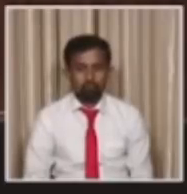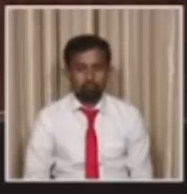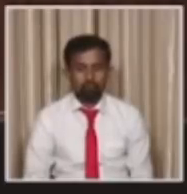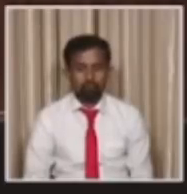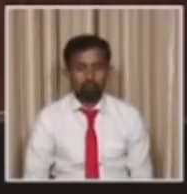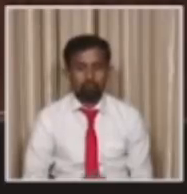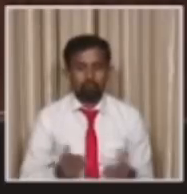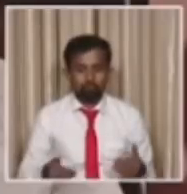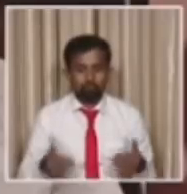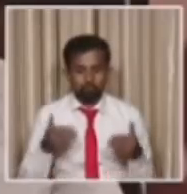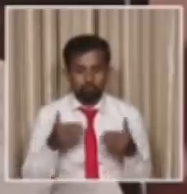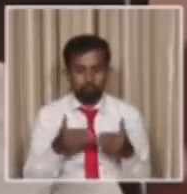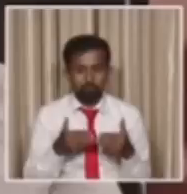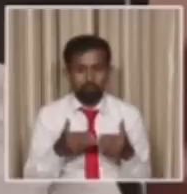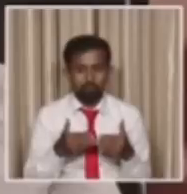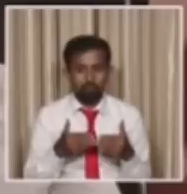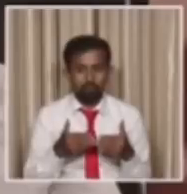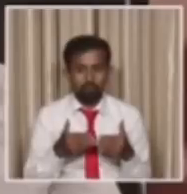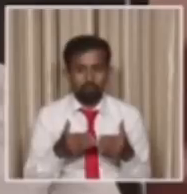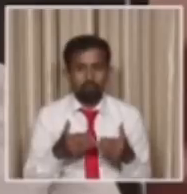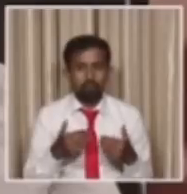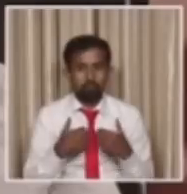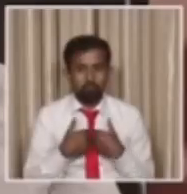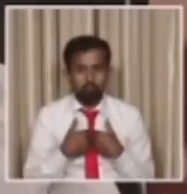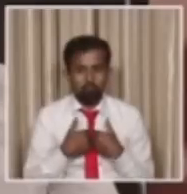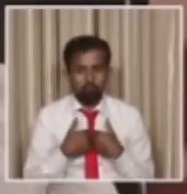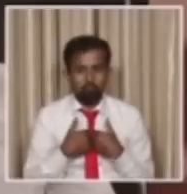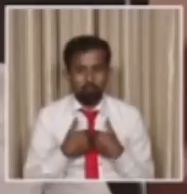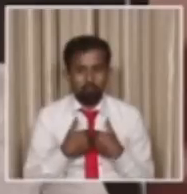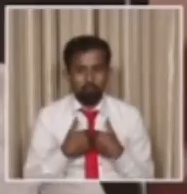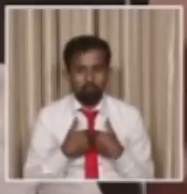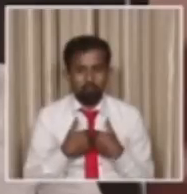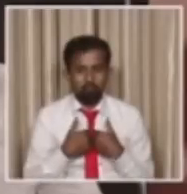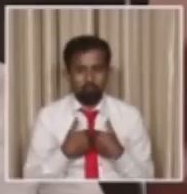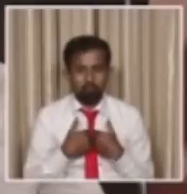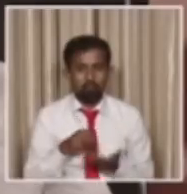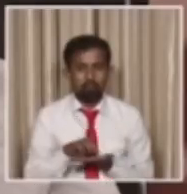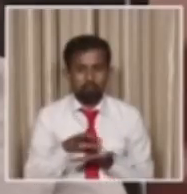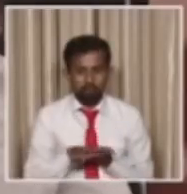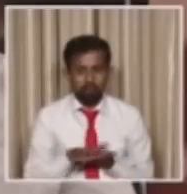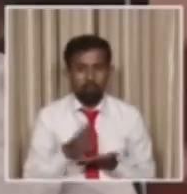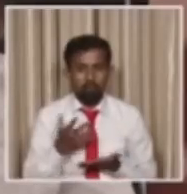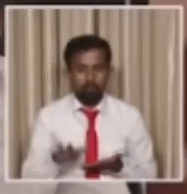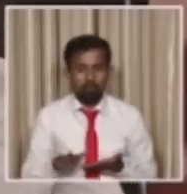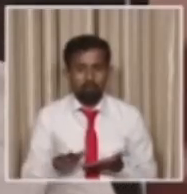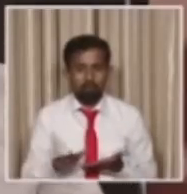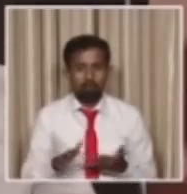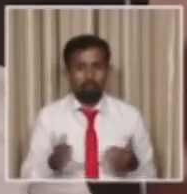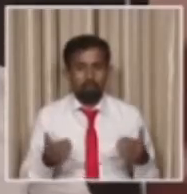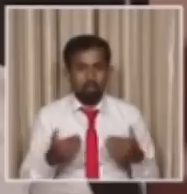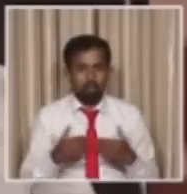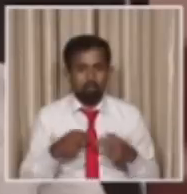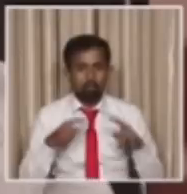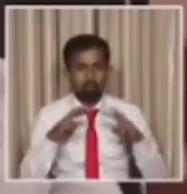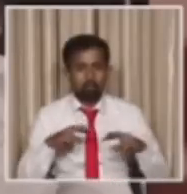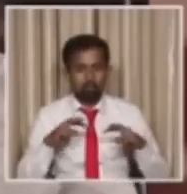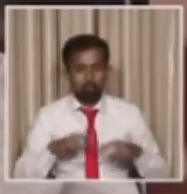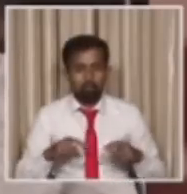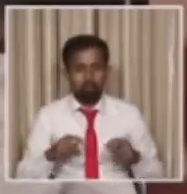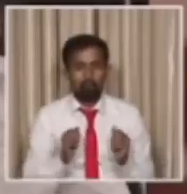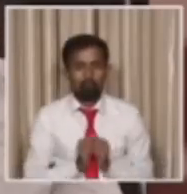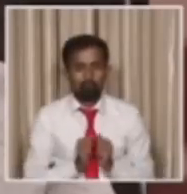දැන් එතකොට මම ඒක තමයි තීරණයක් ගත්තේ අපේ ඉන්වෙස්ටිගේෂන්